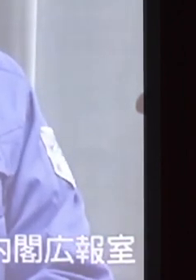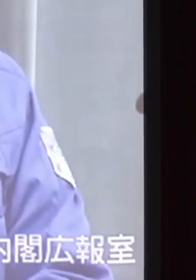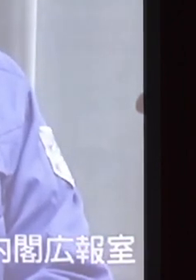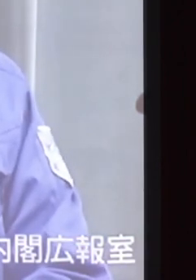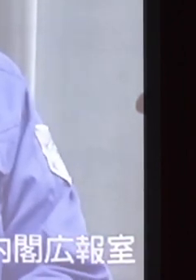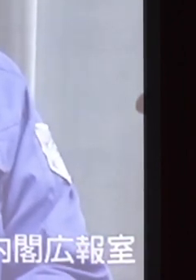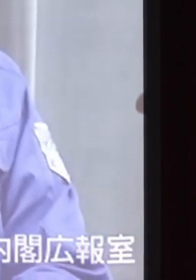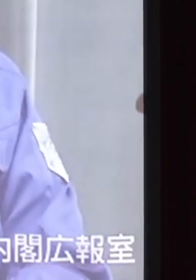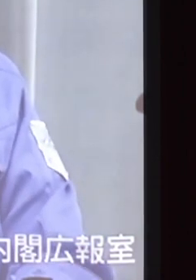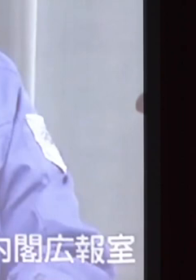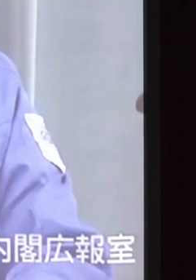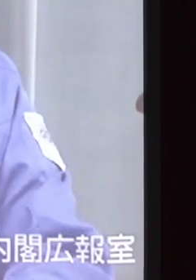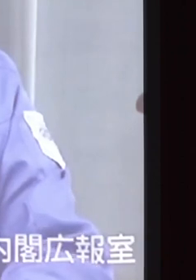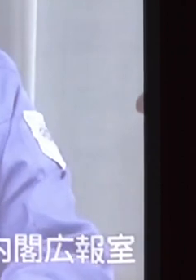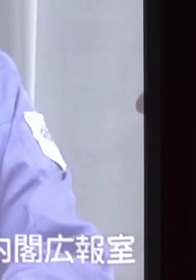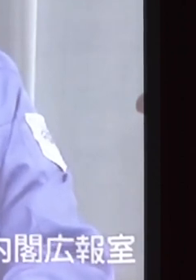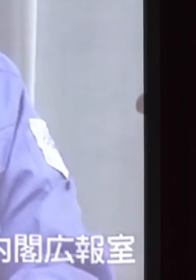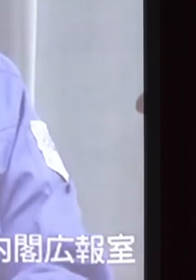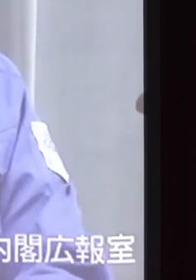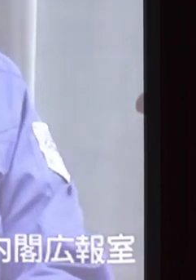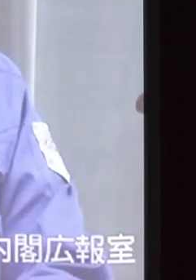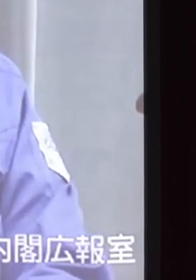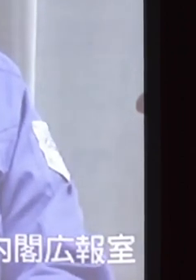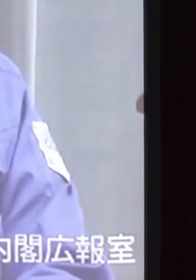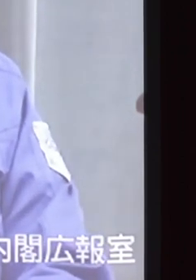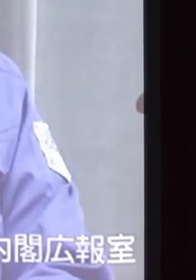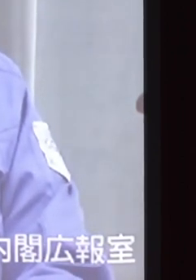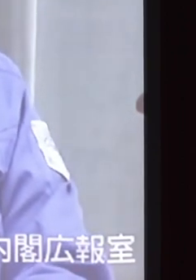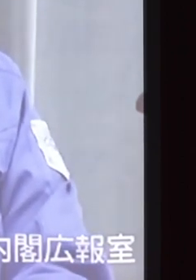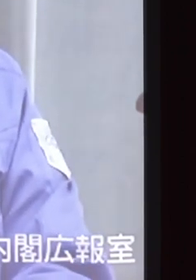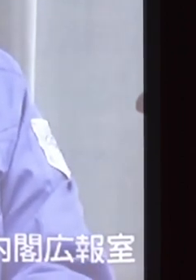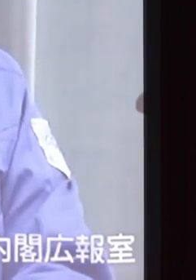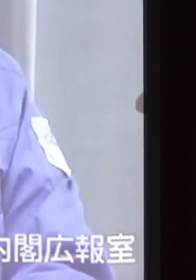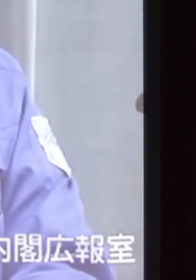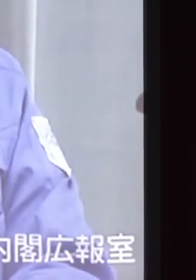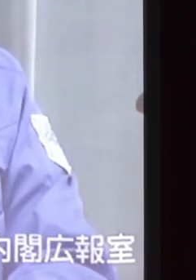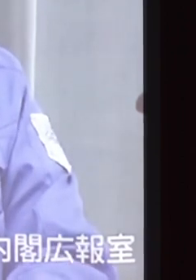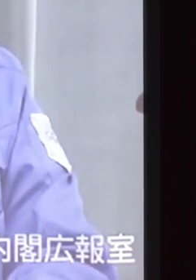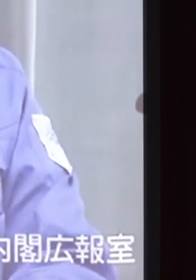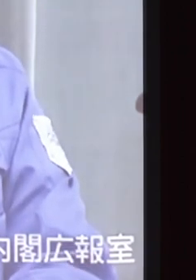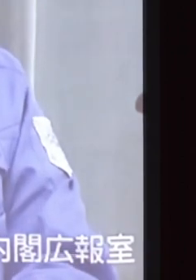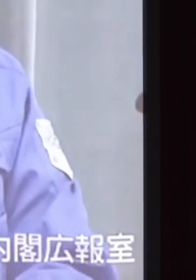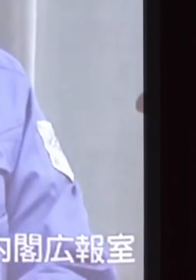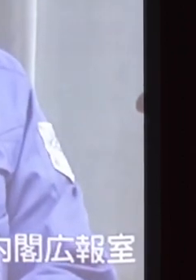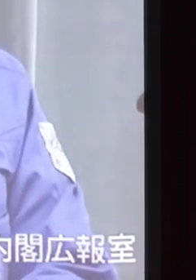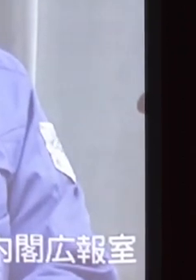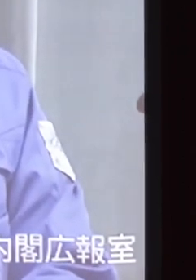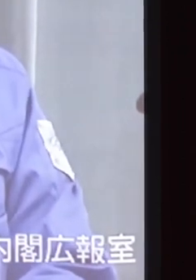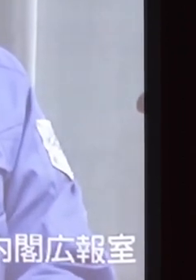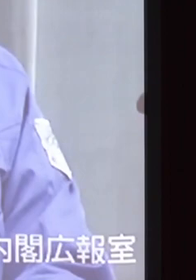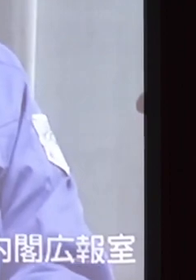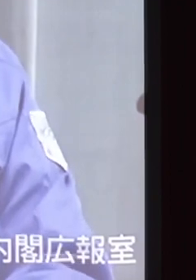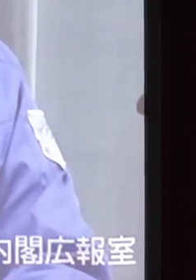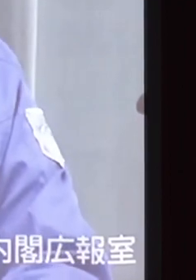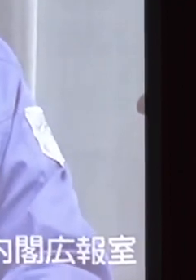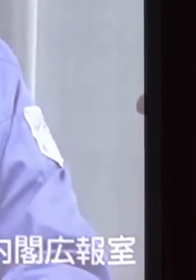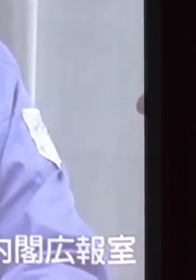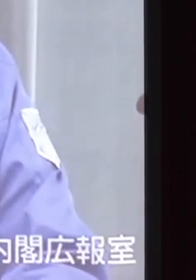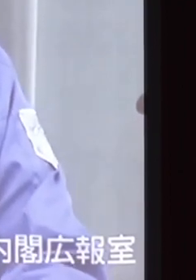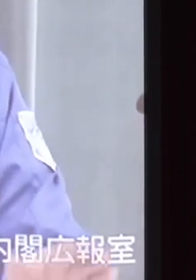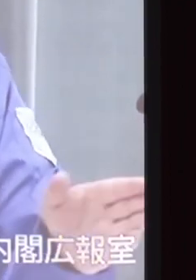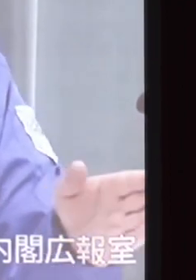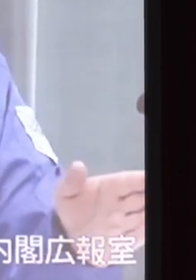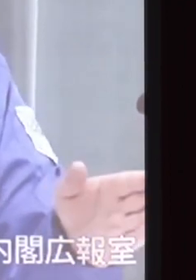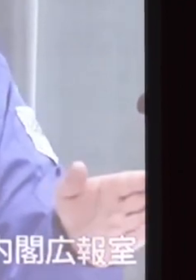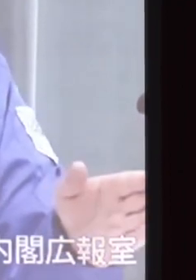えております。支援金については今後有効に活用すべく必要な調整が行われるものと承知をしております。